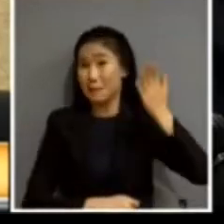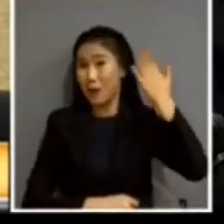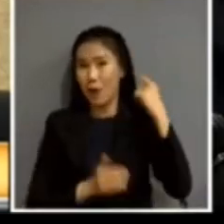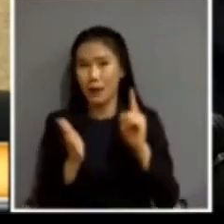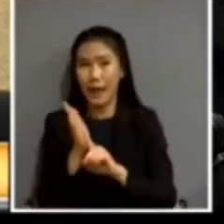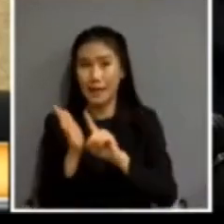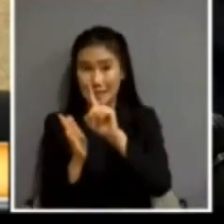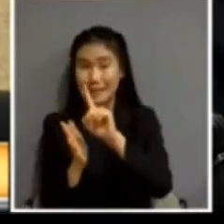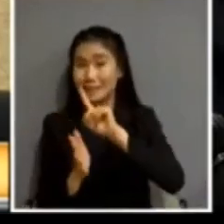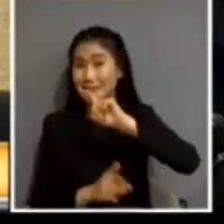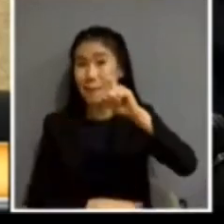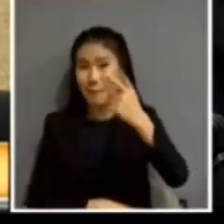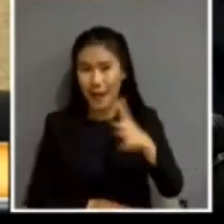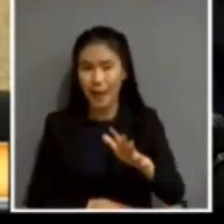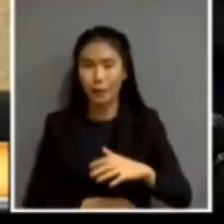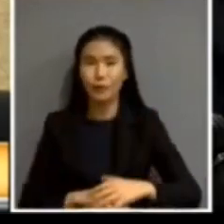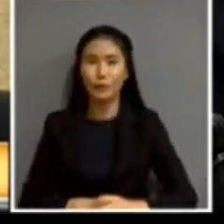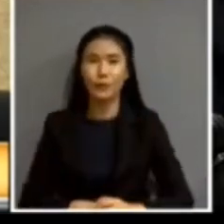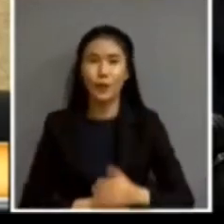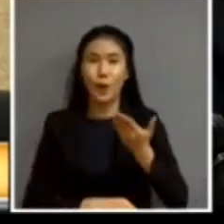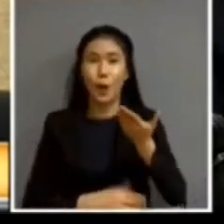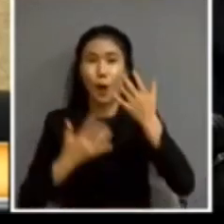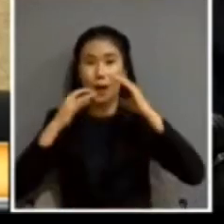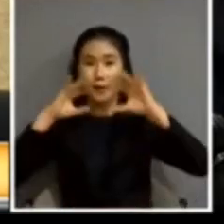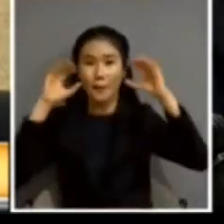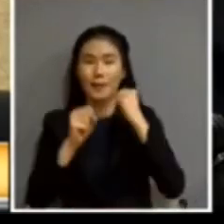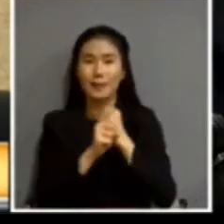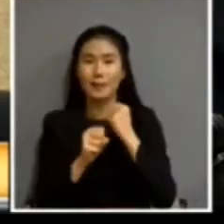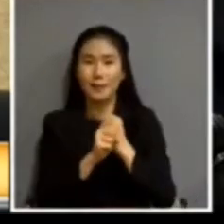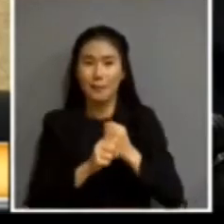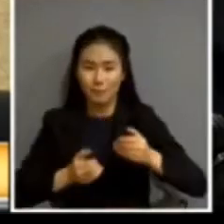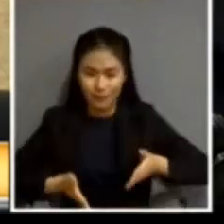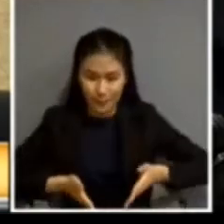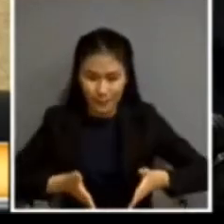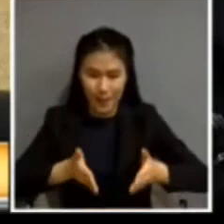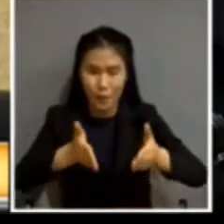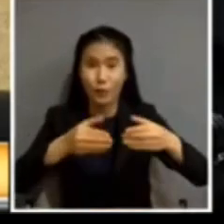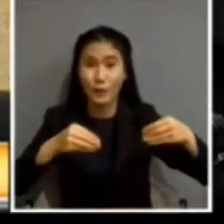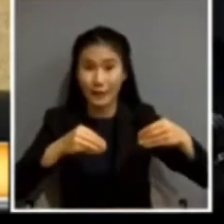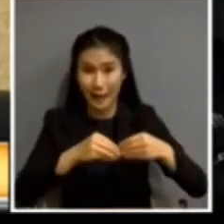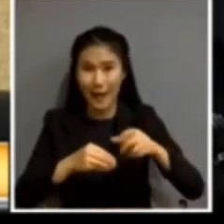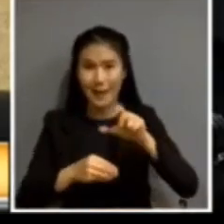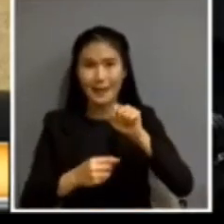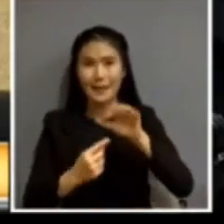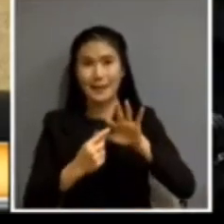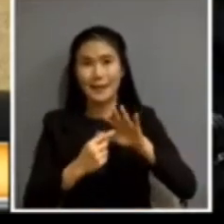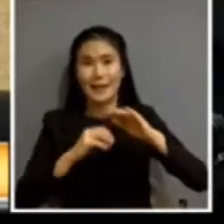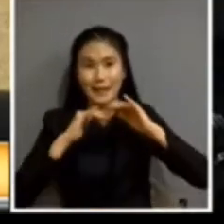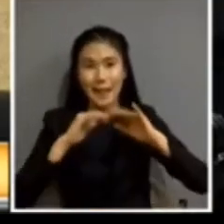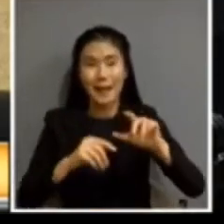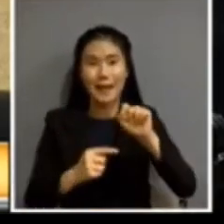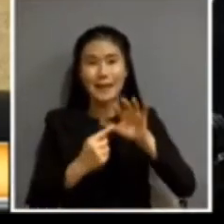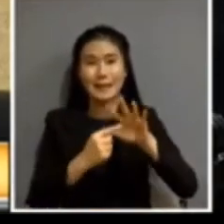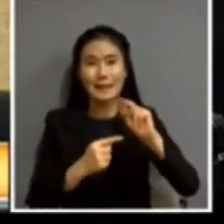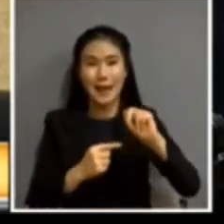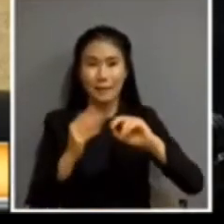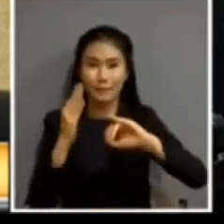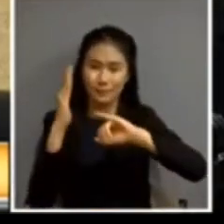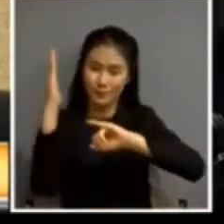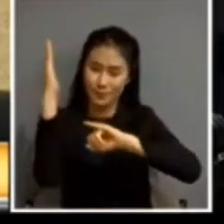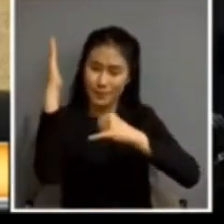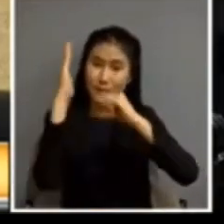ระทู้สอบถามขอรัฐบาลดำเนินการก่อสร้างถนนเลียบทะเลสาบพัทลุงความยาว80กิโล